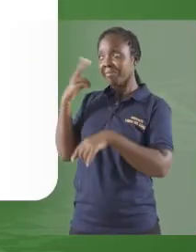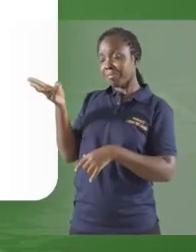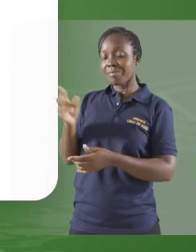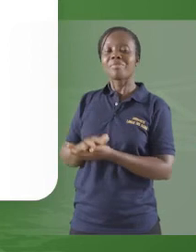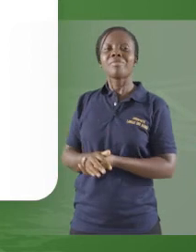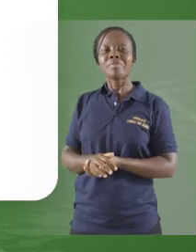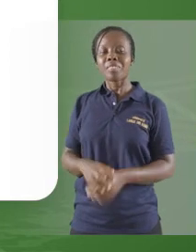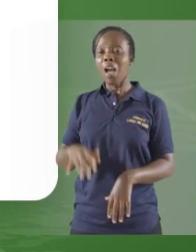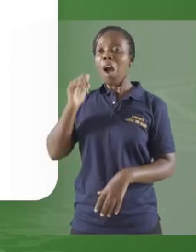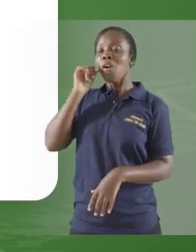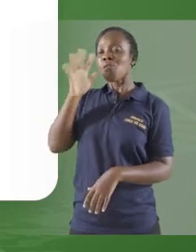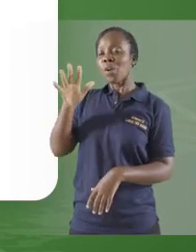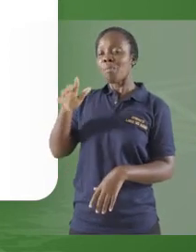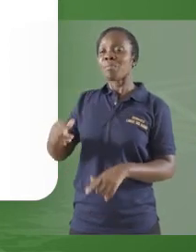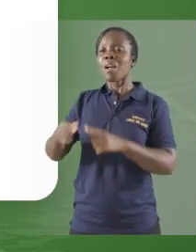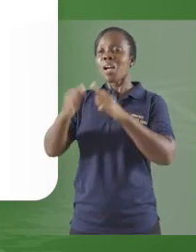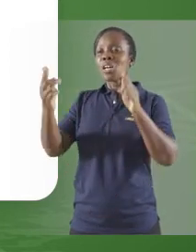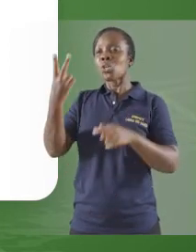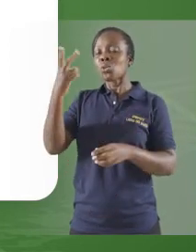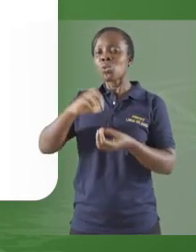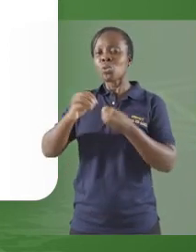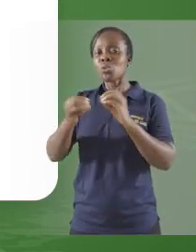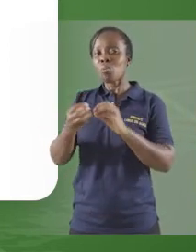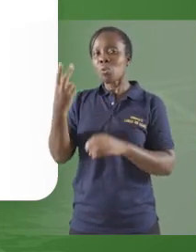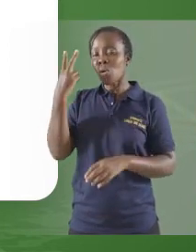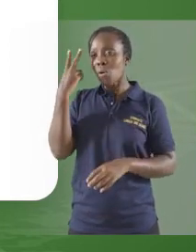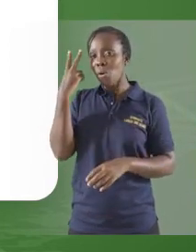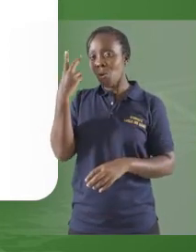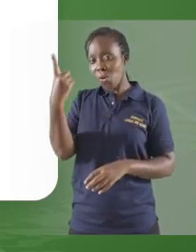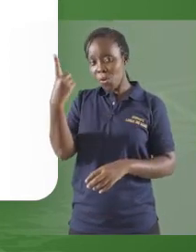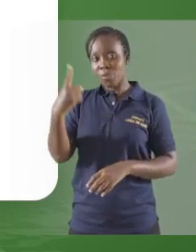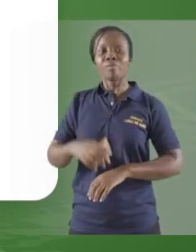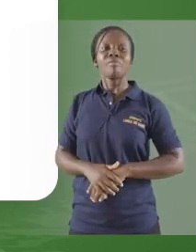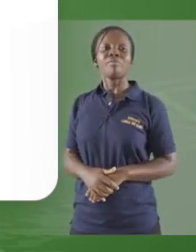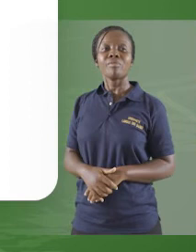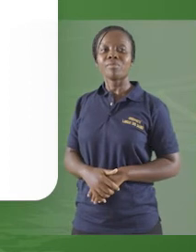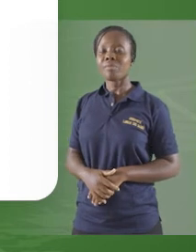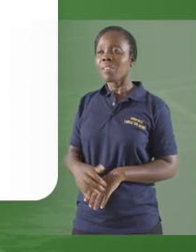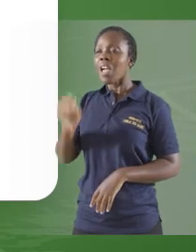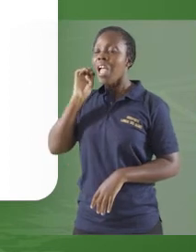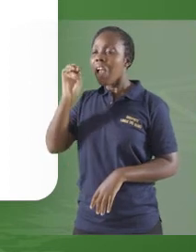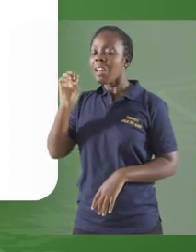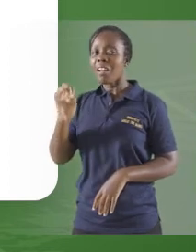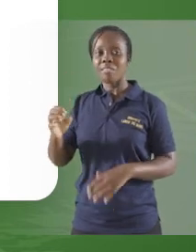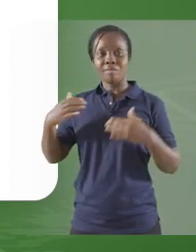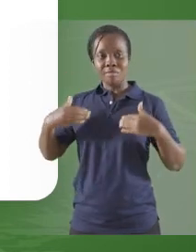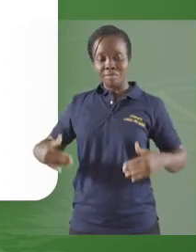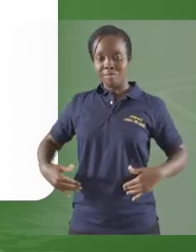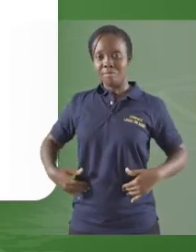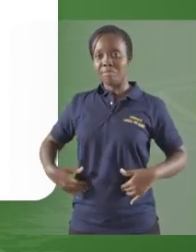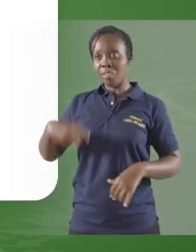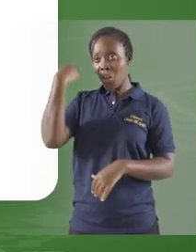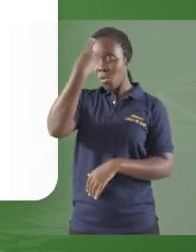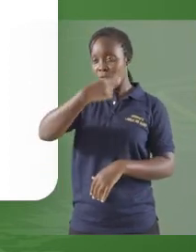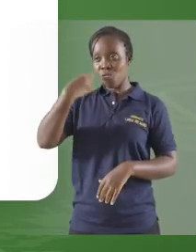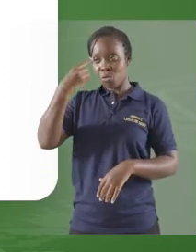vous voyez que cette femme est normale. Donc son phénotype est grand A, entre crochets